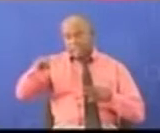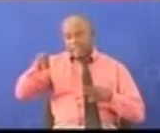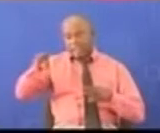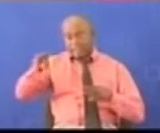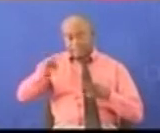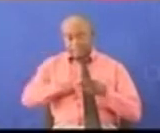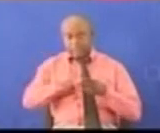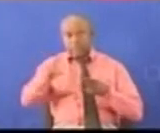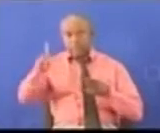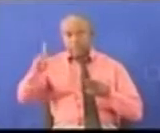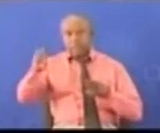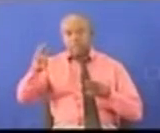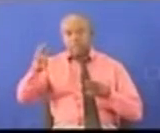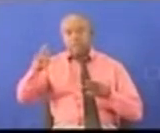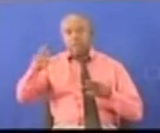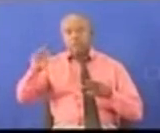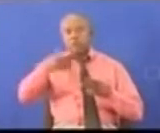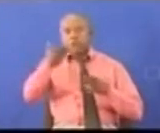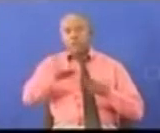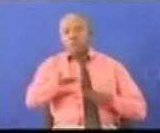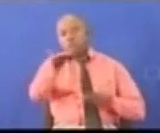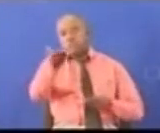Deborah, karibuni sana.